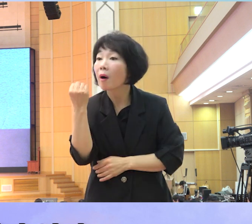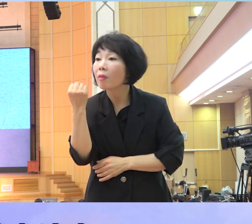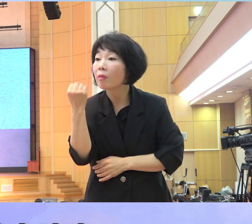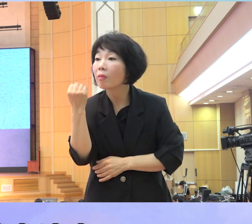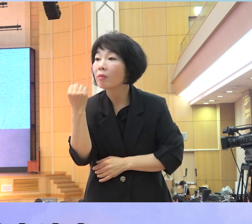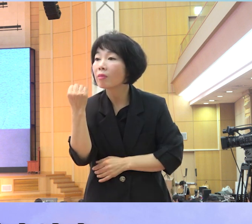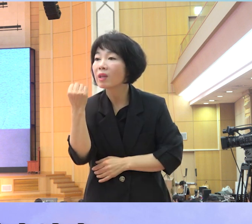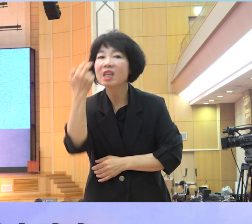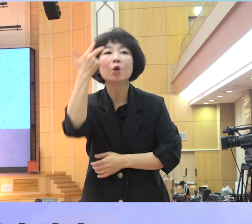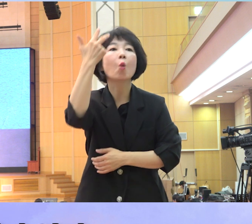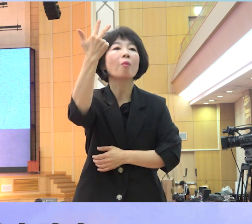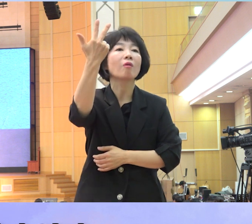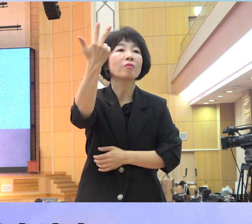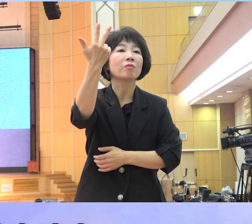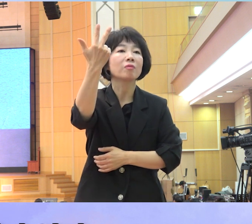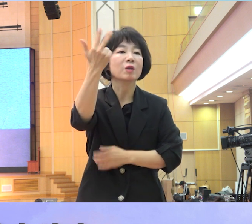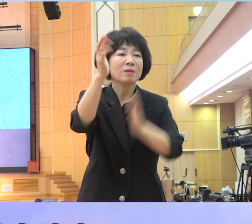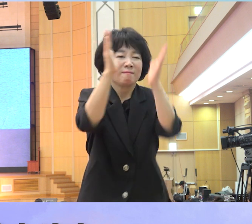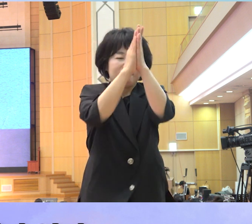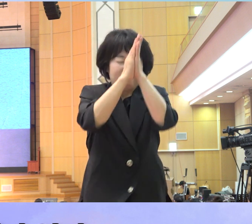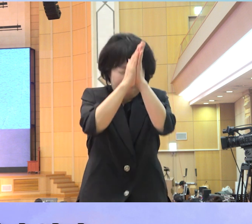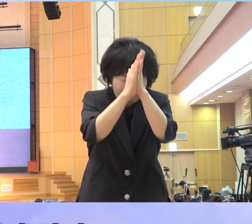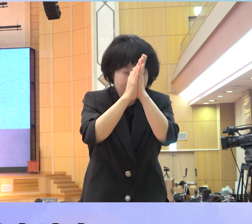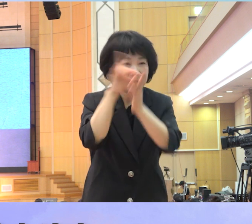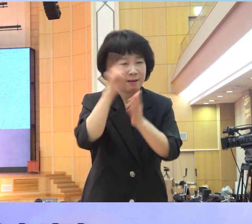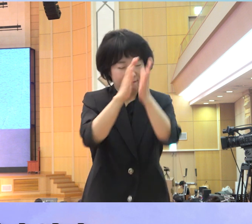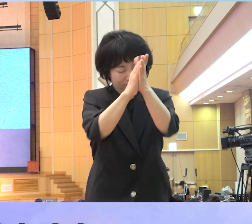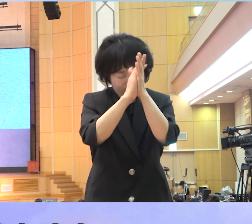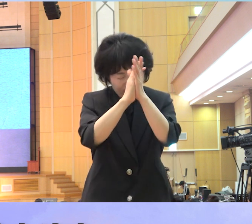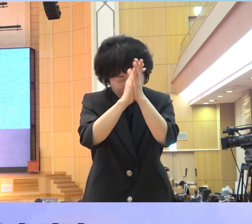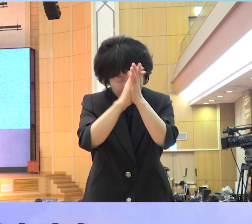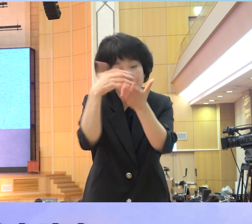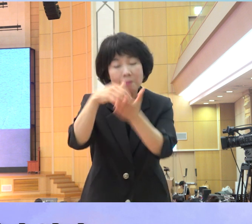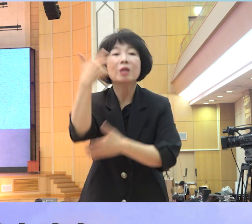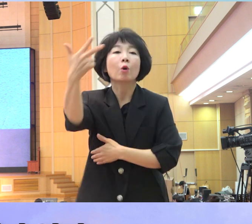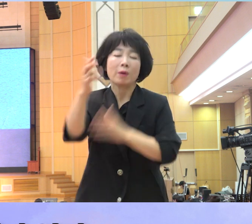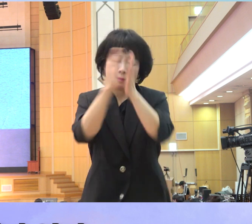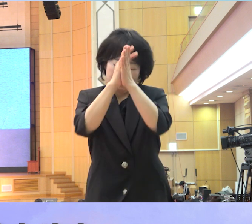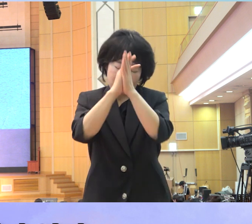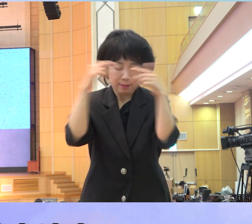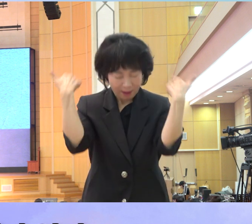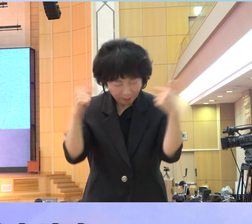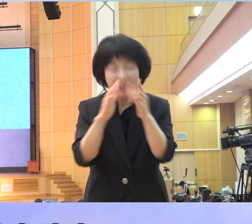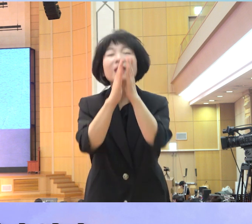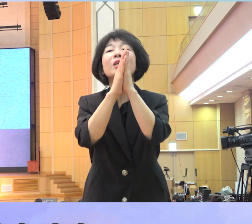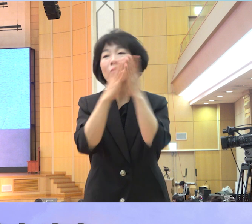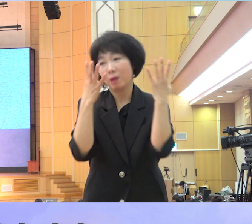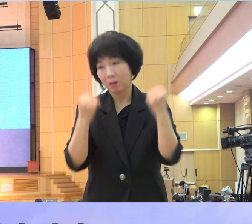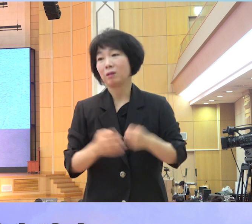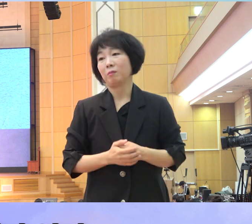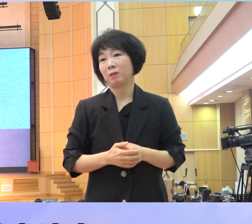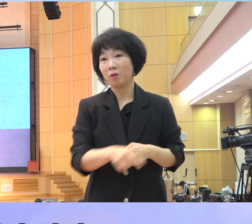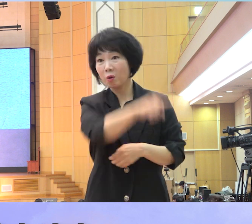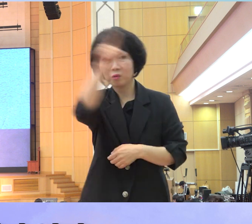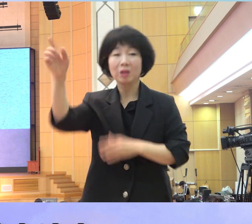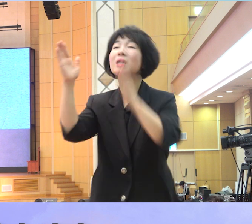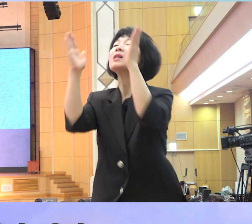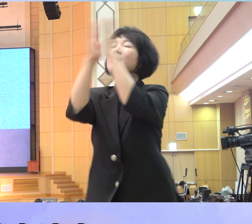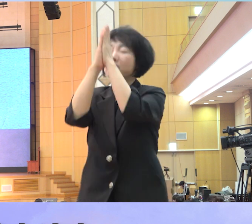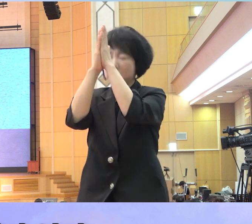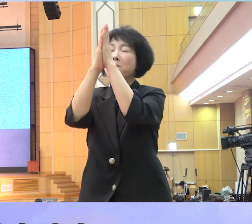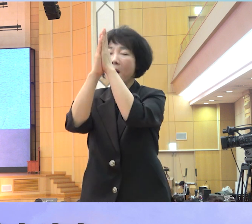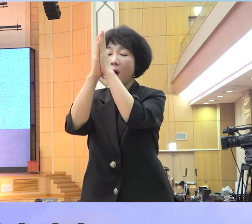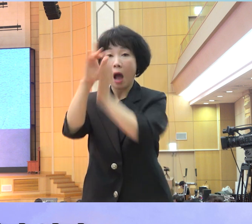번 기도하신 거 아니에요. 습관을 쫓아서 계속 기도하셨단 말이죠. 근데 우리는 어때요? 한 번 기도하고